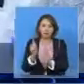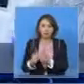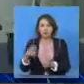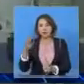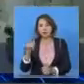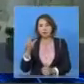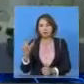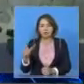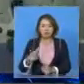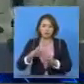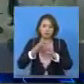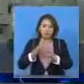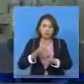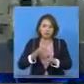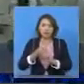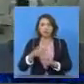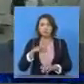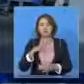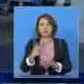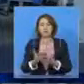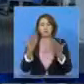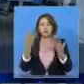400 адам вирус жұқтырып дертінен айықты.